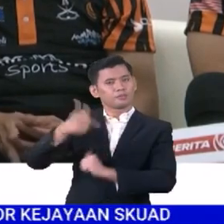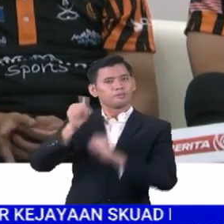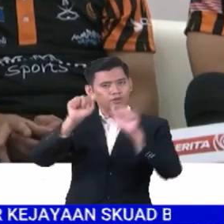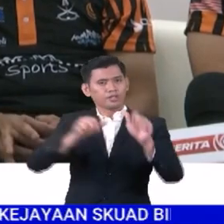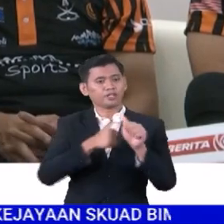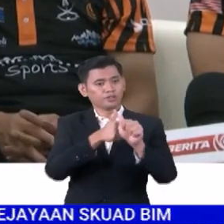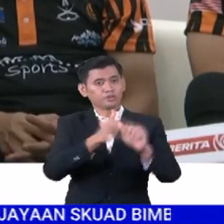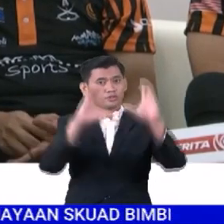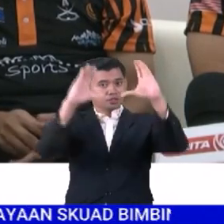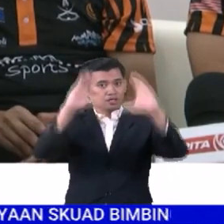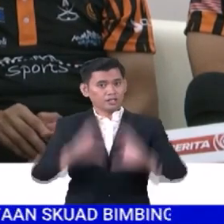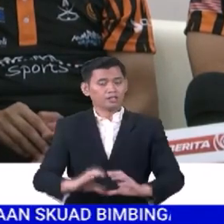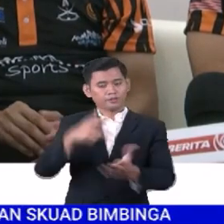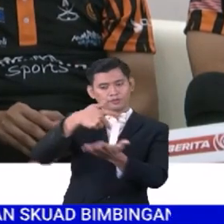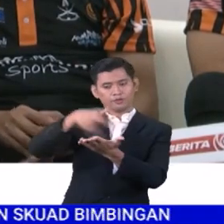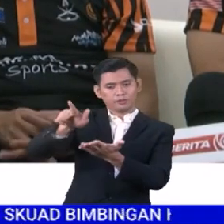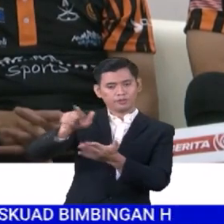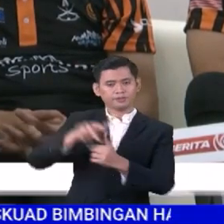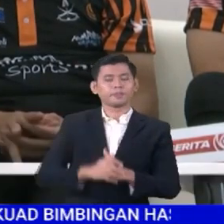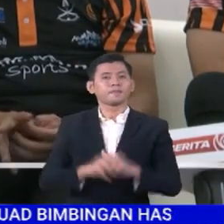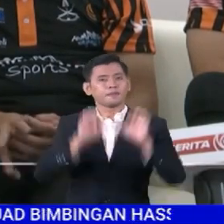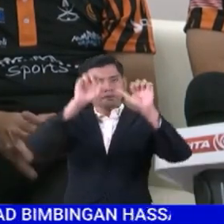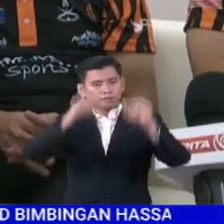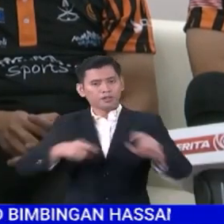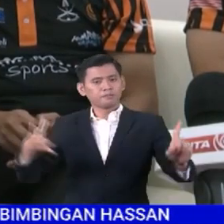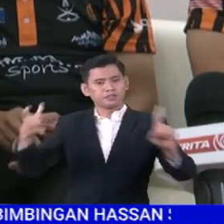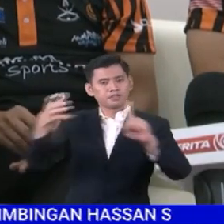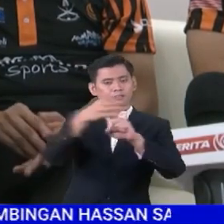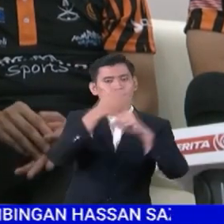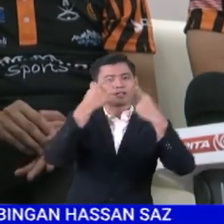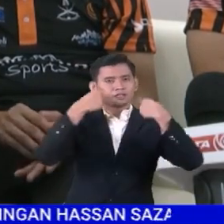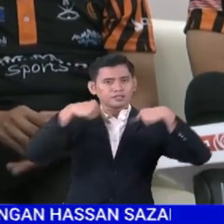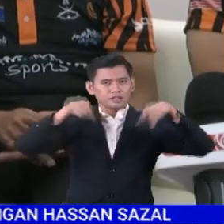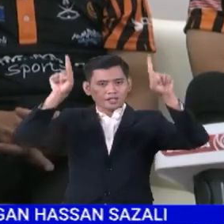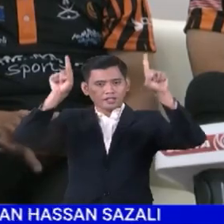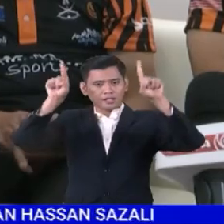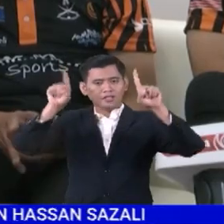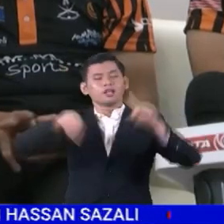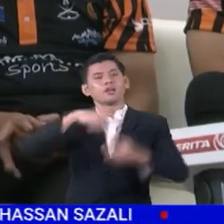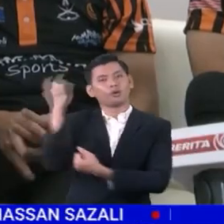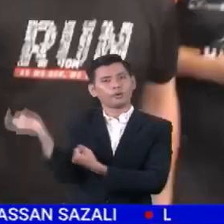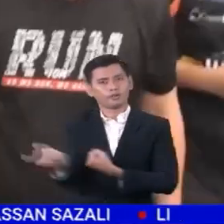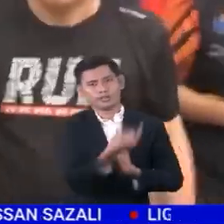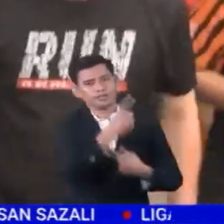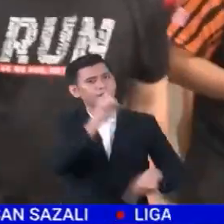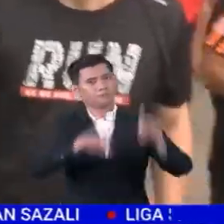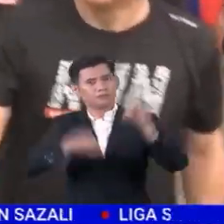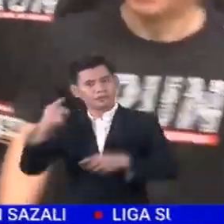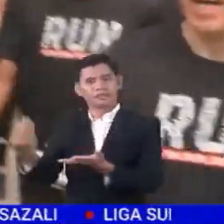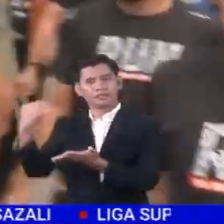khususnya sukan-sukan yang Malaysia mempunyai sejarah pencapaian yang baik, contoh badminton, hoki dan sebagainya.